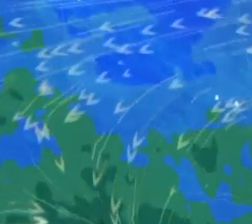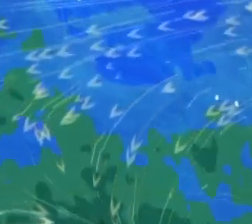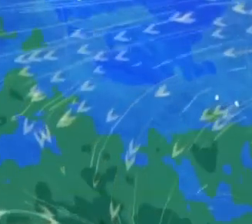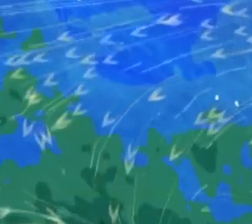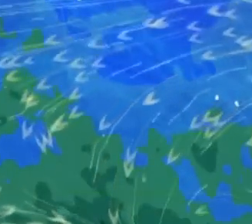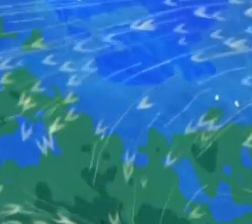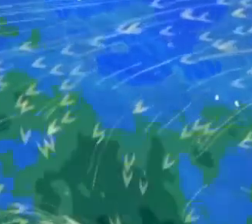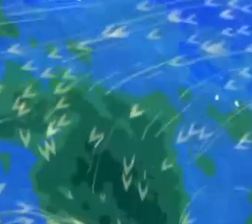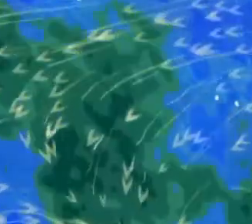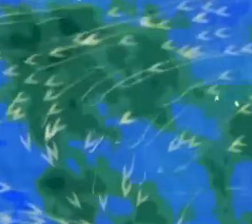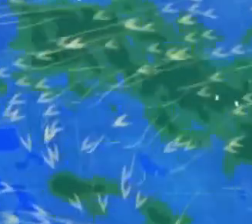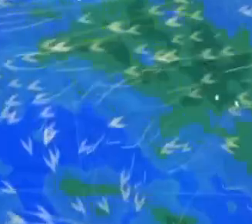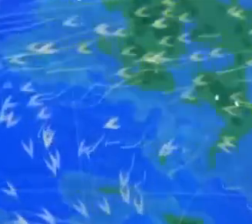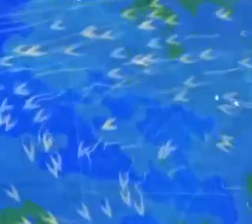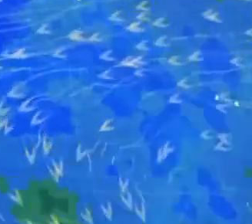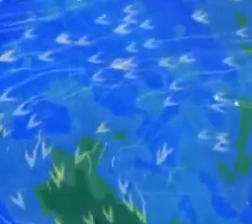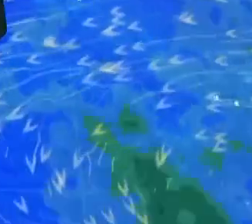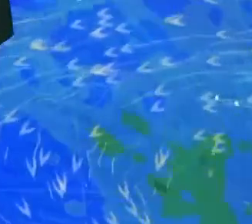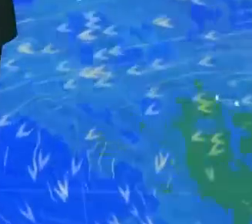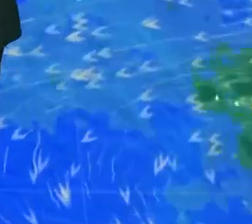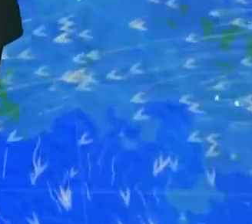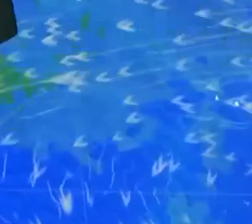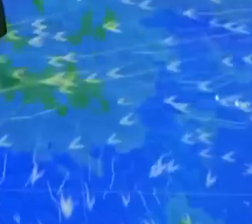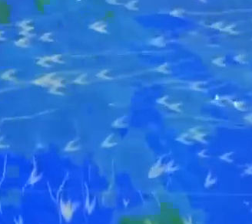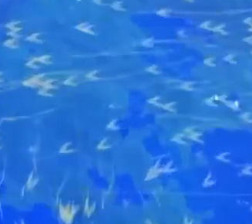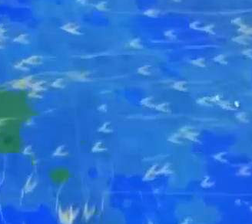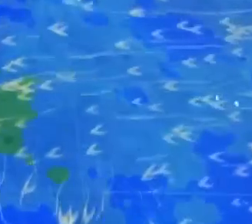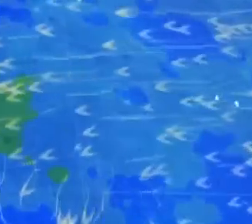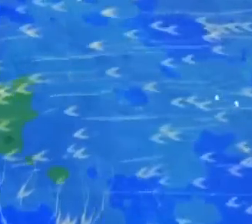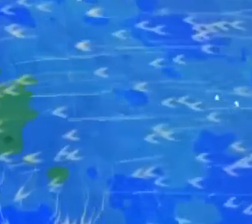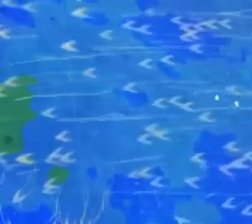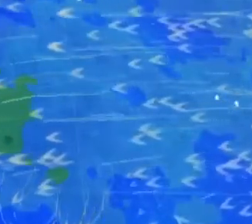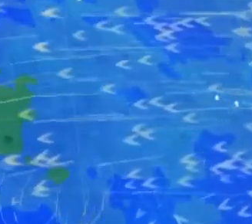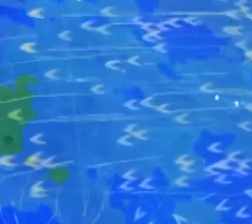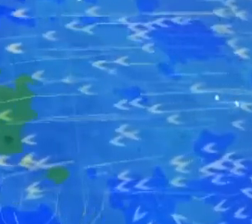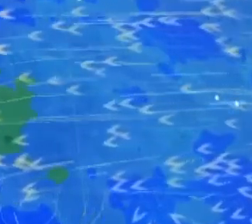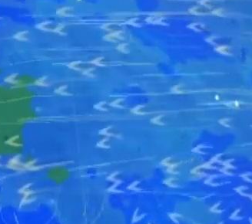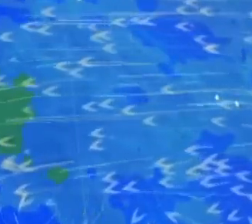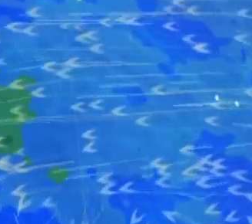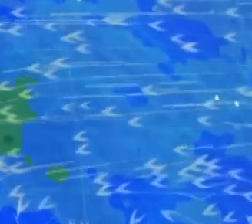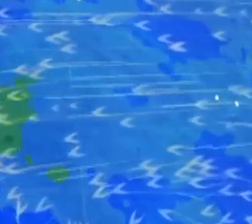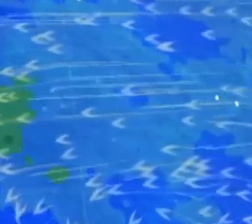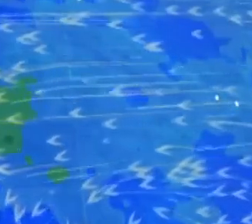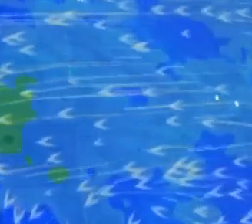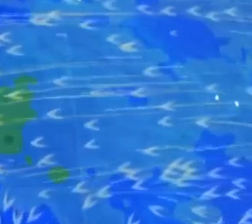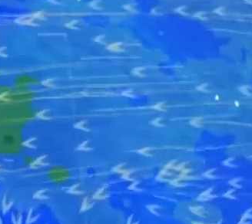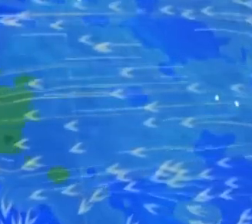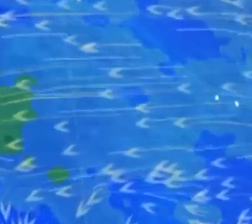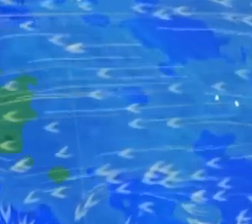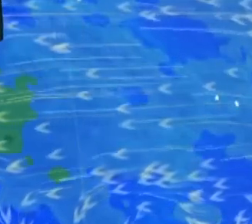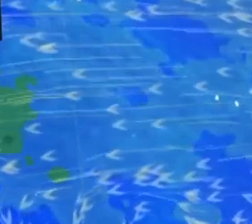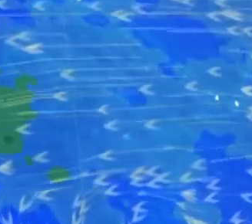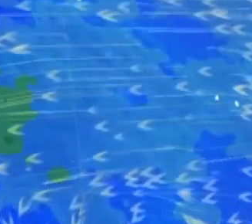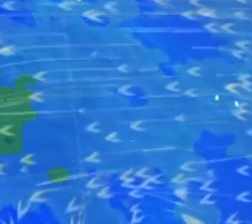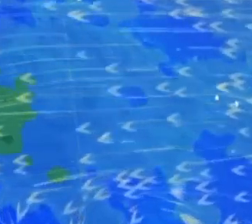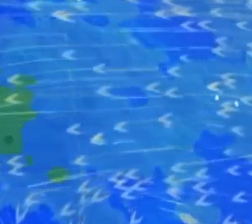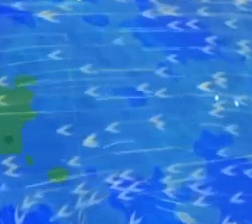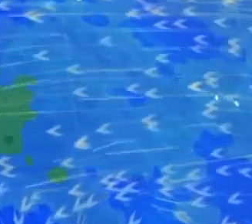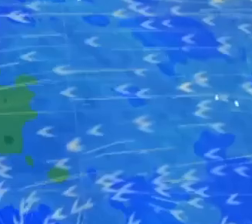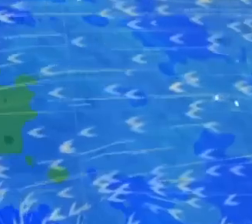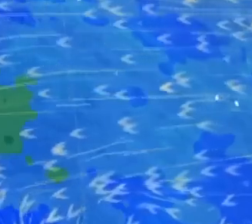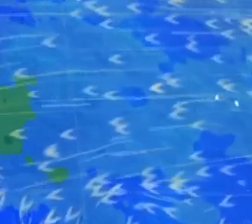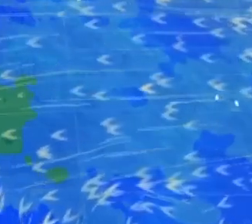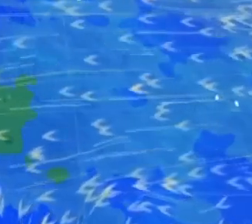ng Sabado. Halos hindi ito kikilos sa bahaging ito ng karagatan ngayong weekend hanggang pagpasok ng susunod na linggo at babantayan natin